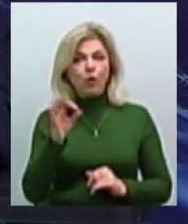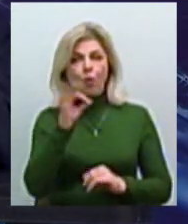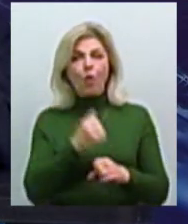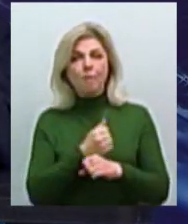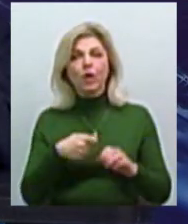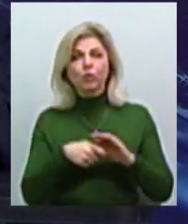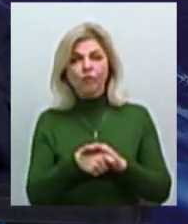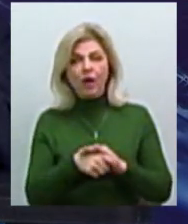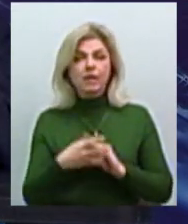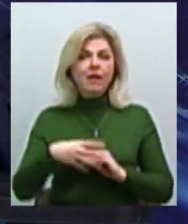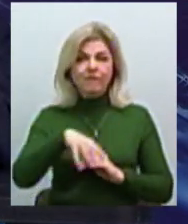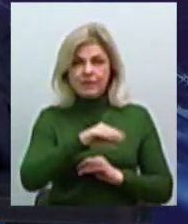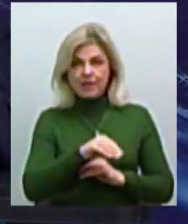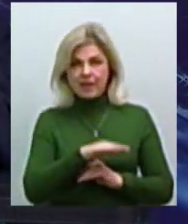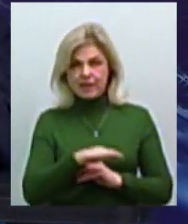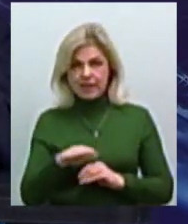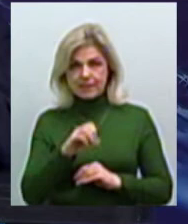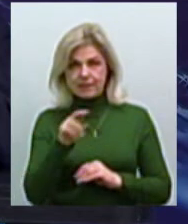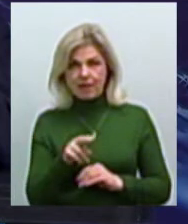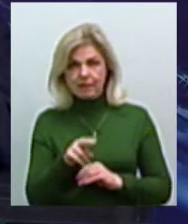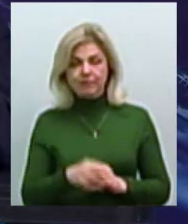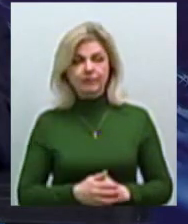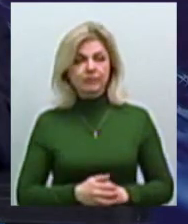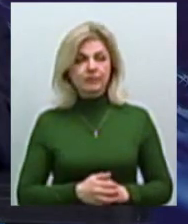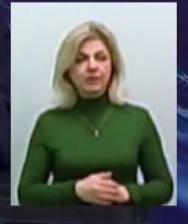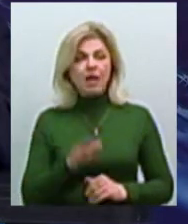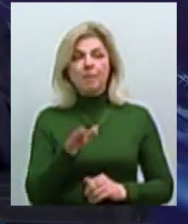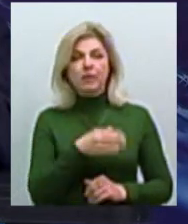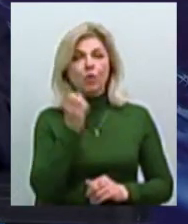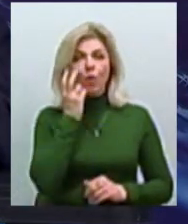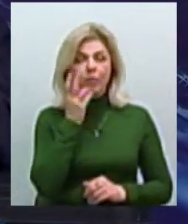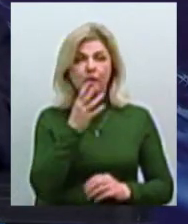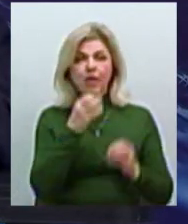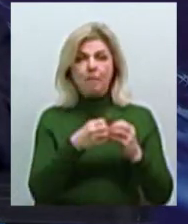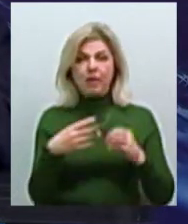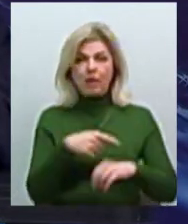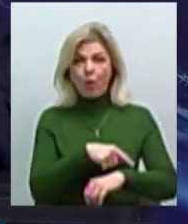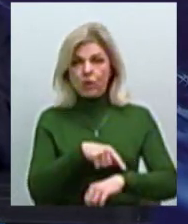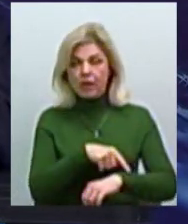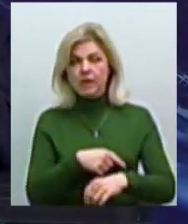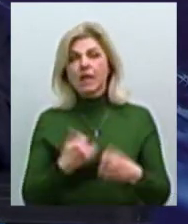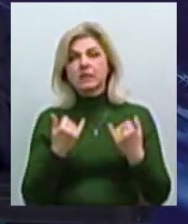мінування всіх дитячих закладів після обіду в 15-й годині. Сьогодні